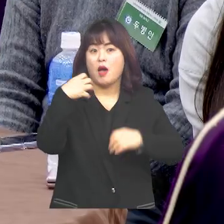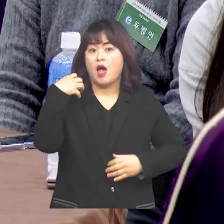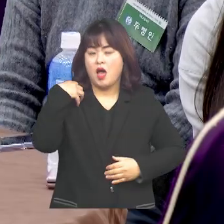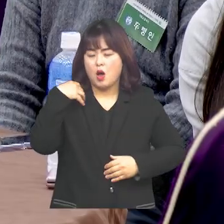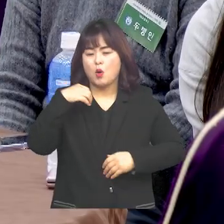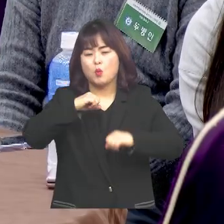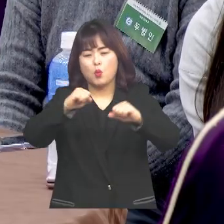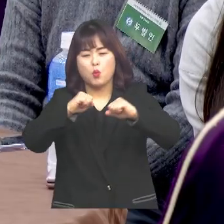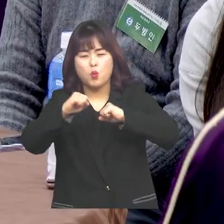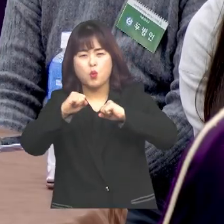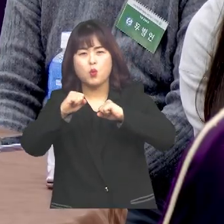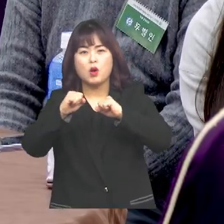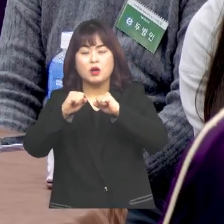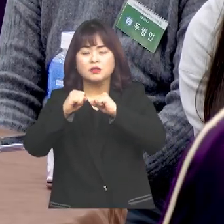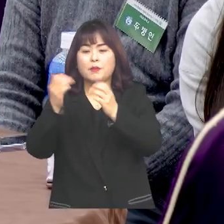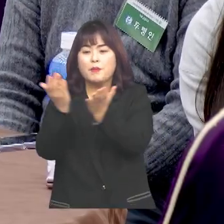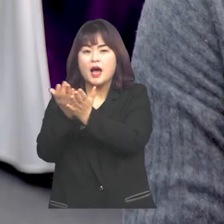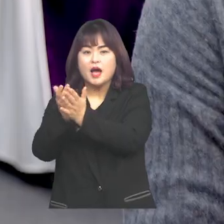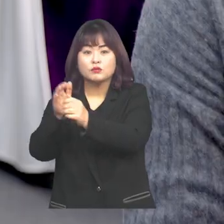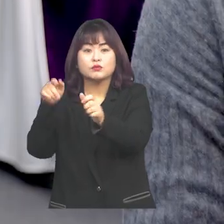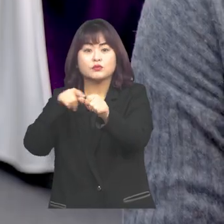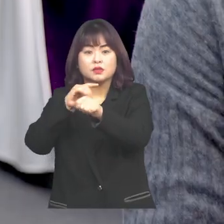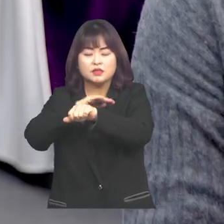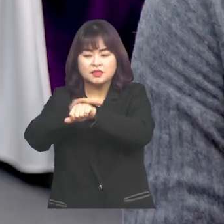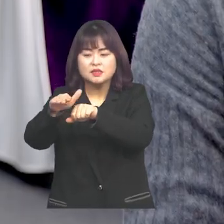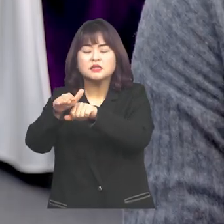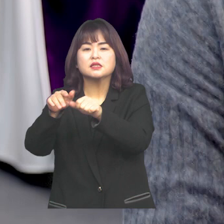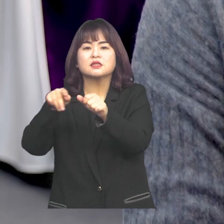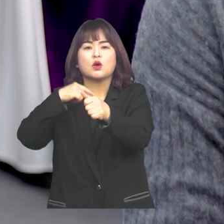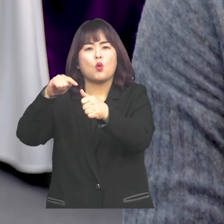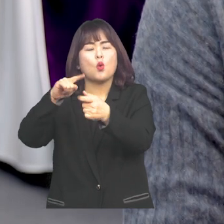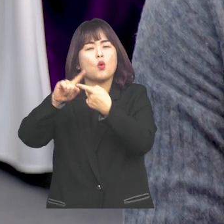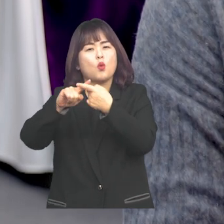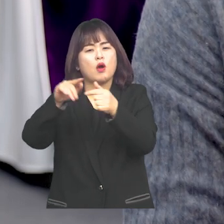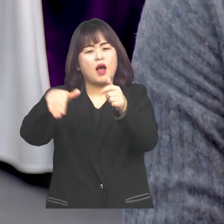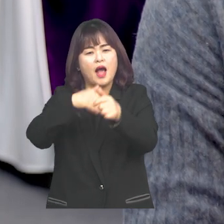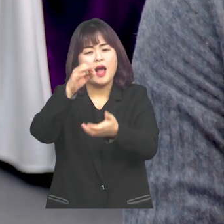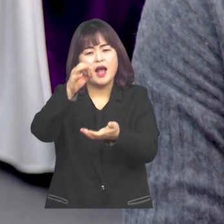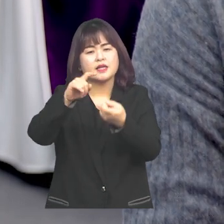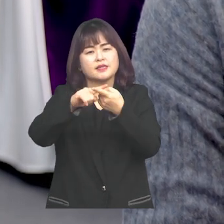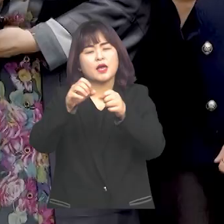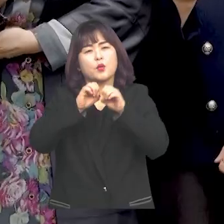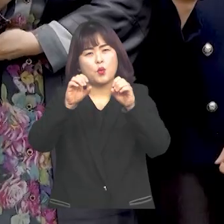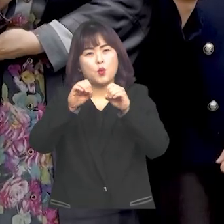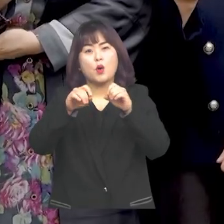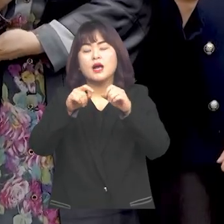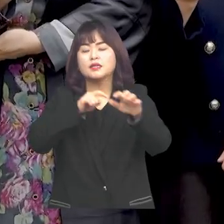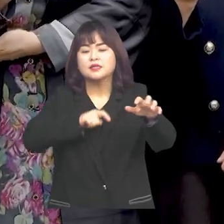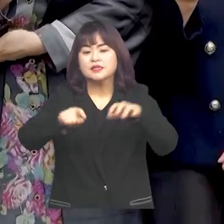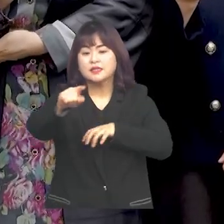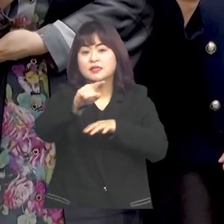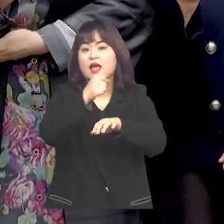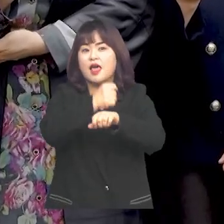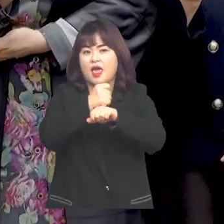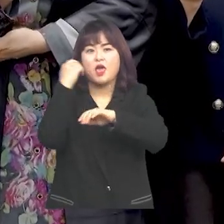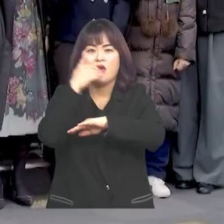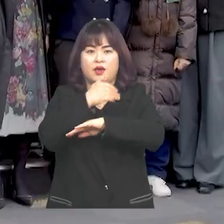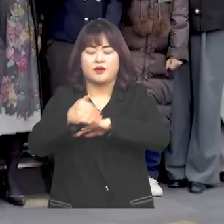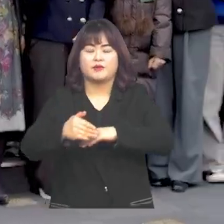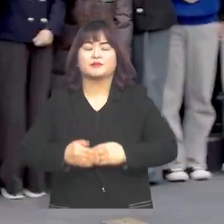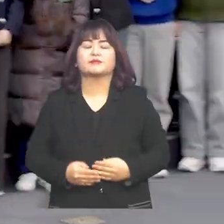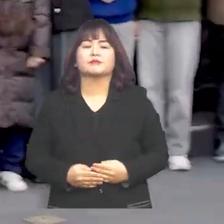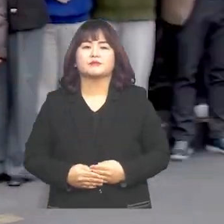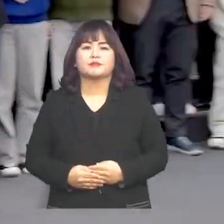환경보호 활동, 그룹별 맞춤형 환경교육 등을 통해 환경보호의 가치를 알리고 행동으로 실천하는 데 앞장설